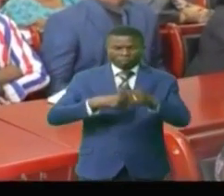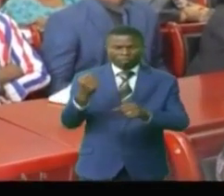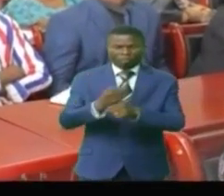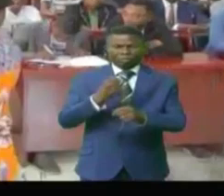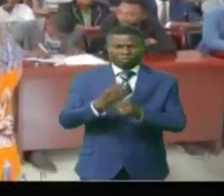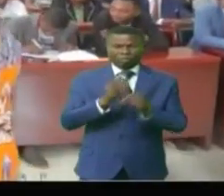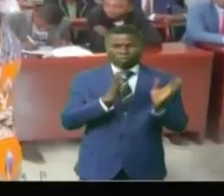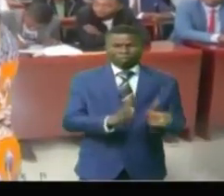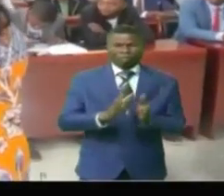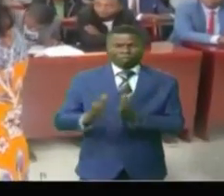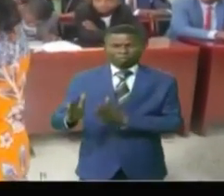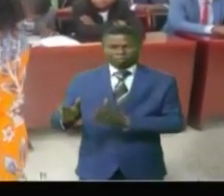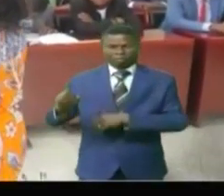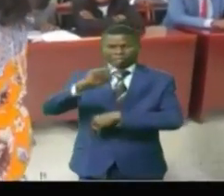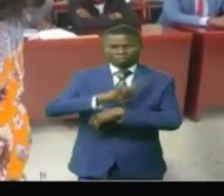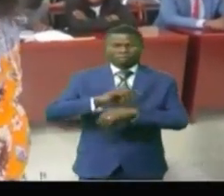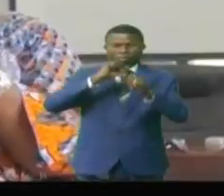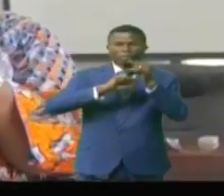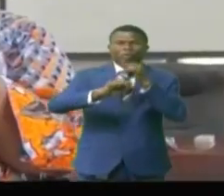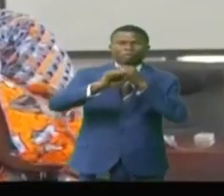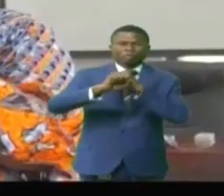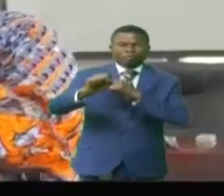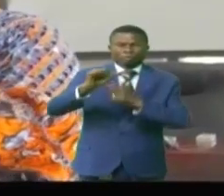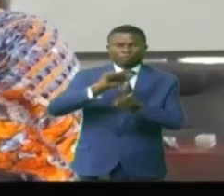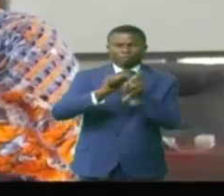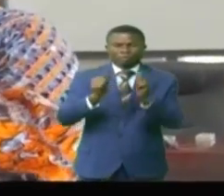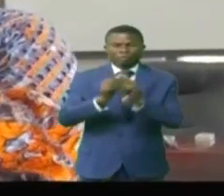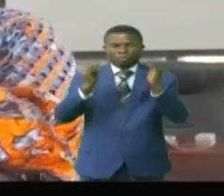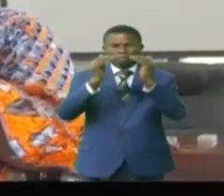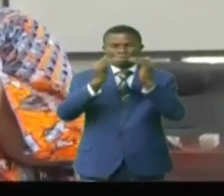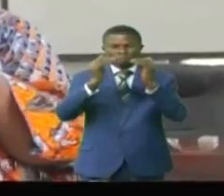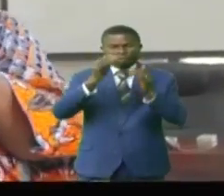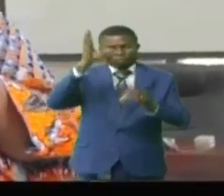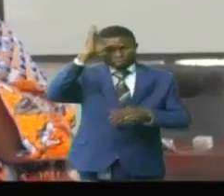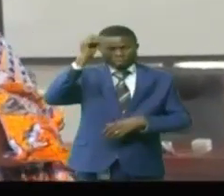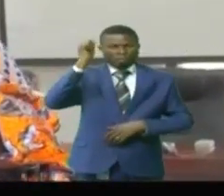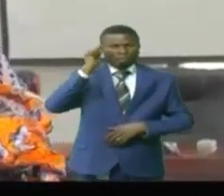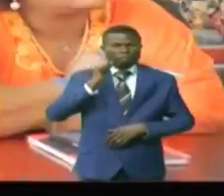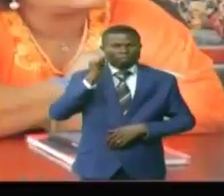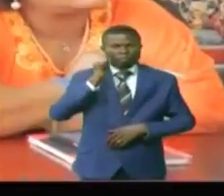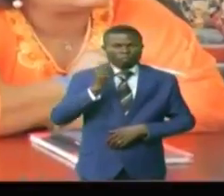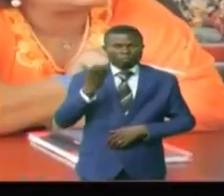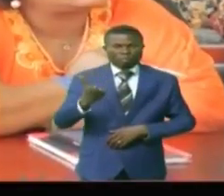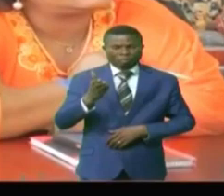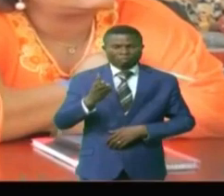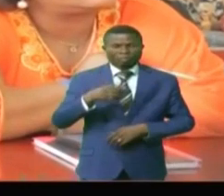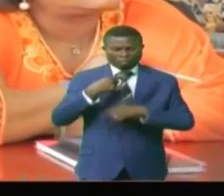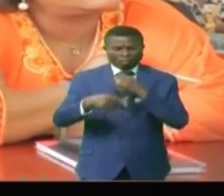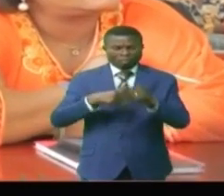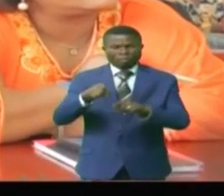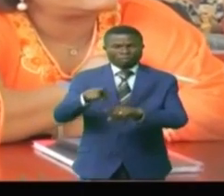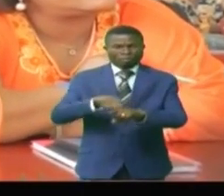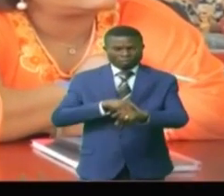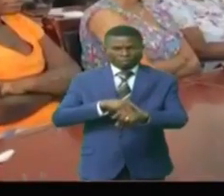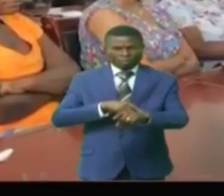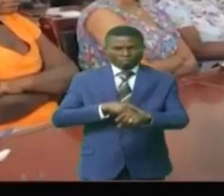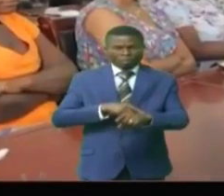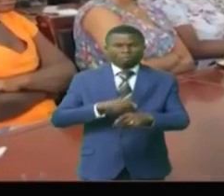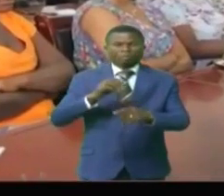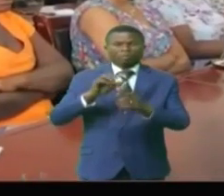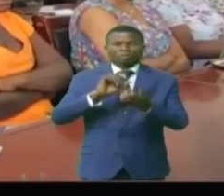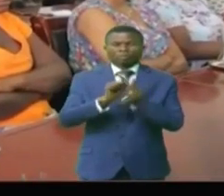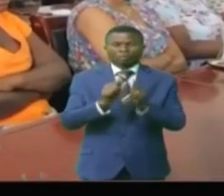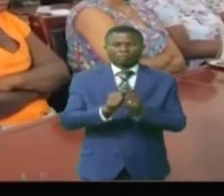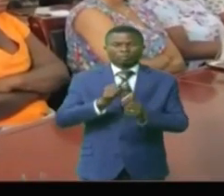travaux préparatoires du journée de sensibilisation sur la masculinité positive et les débuts d'une longue série avec comme contenu